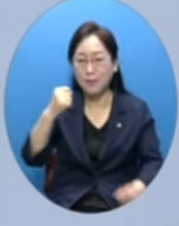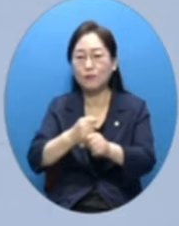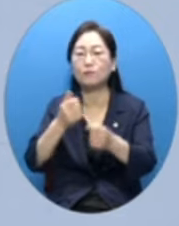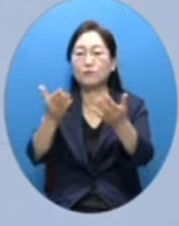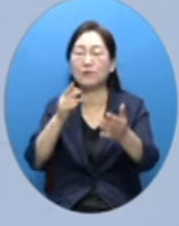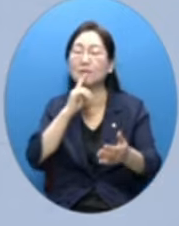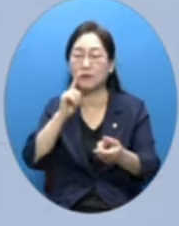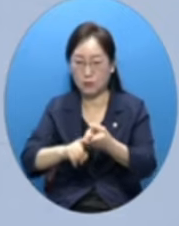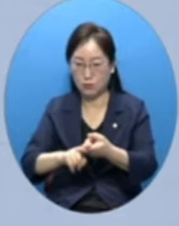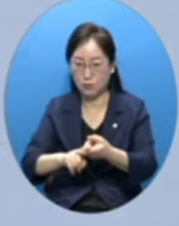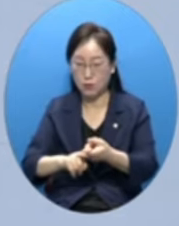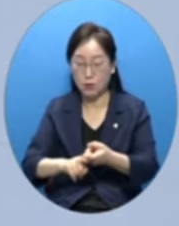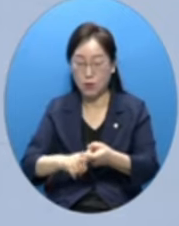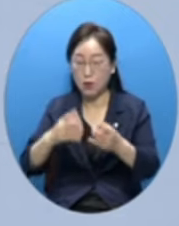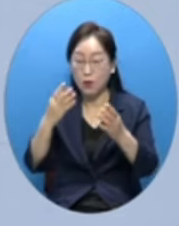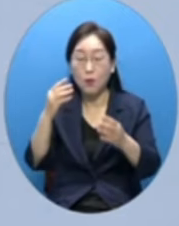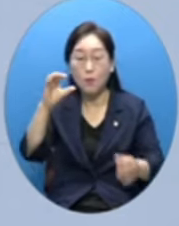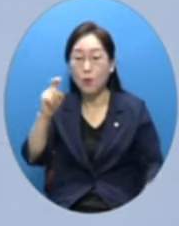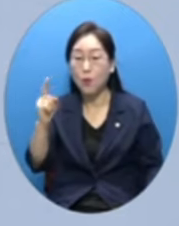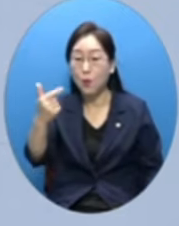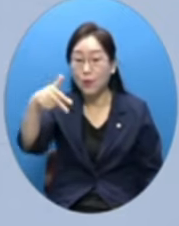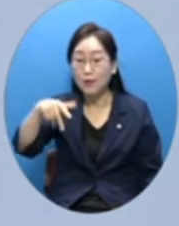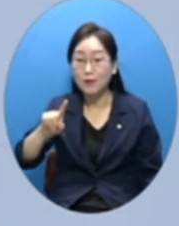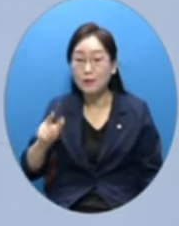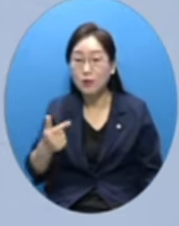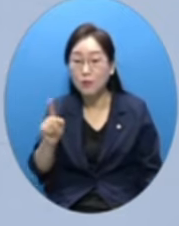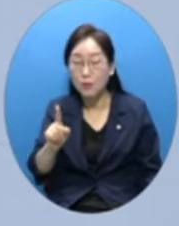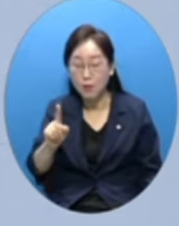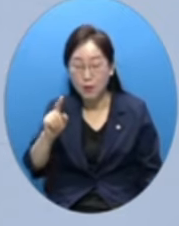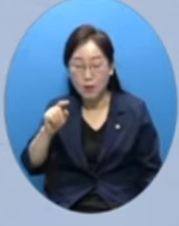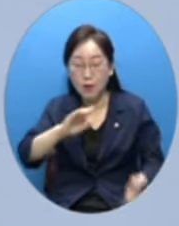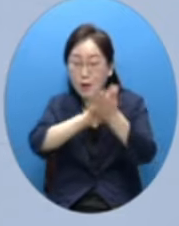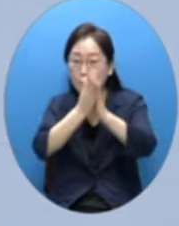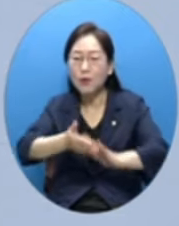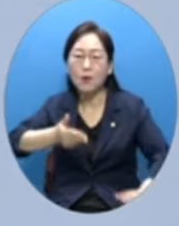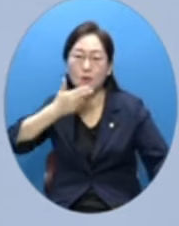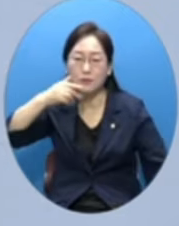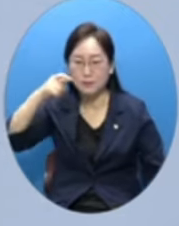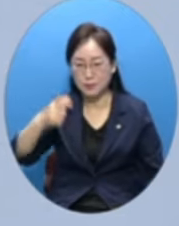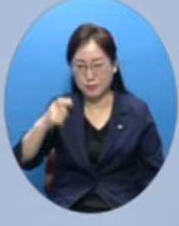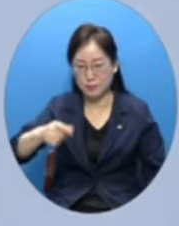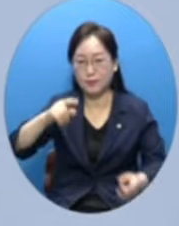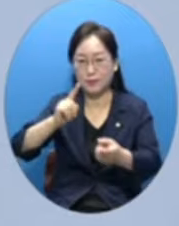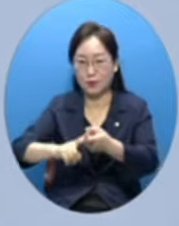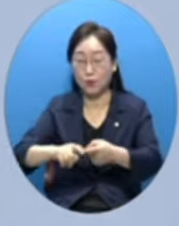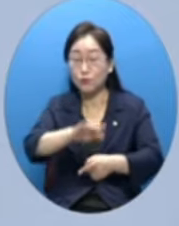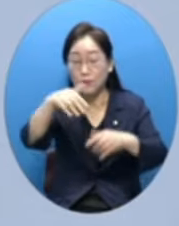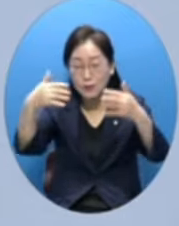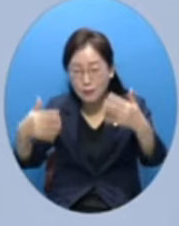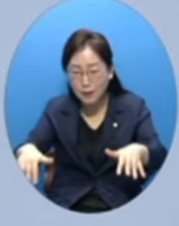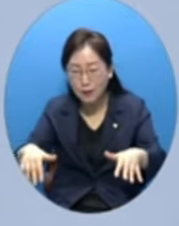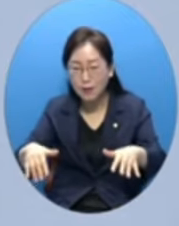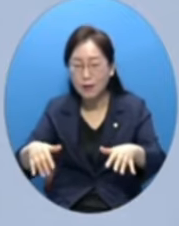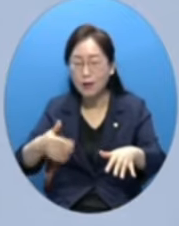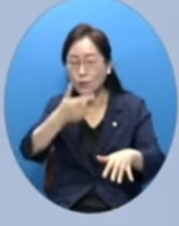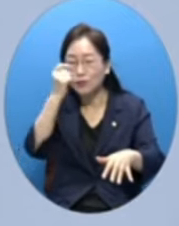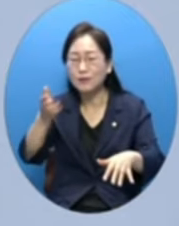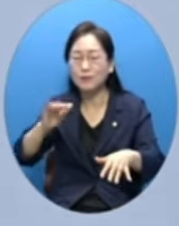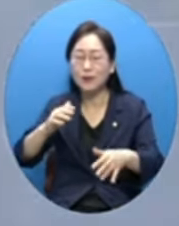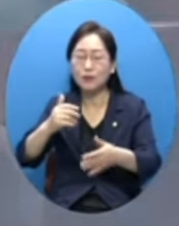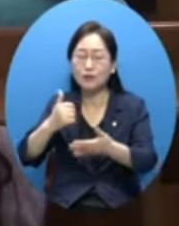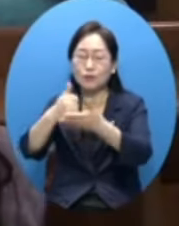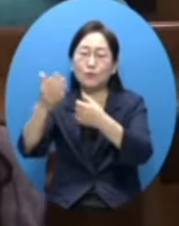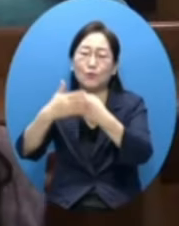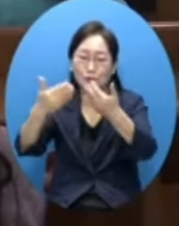주님이 우리를 온전하게 만들어 주십니다 우리가 주님을 할 때 우리는 부족하지만 연약하지만 주님을 도와주셔서 우리가 주님의 선한 일을 잘